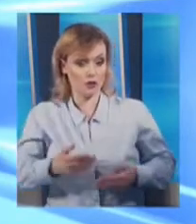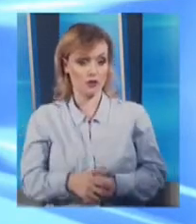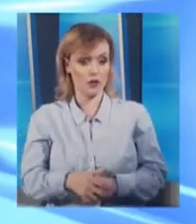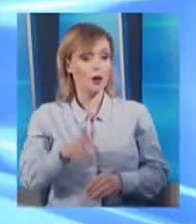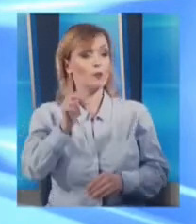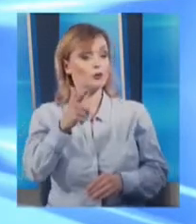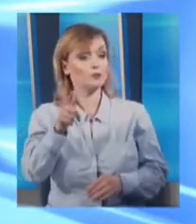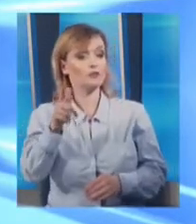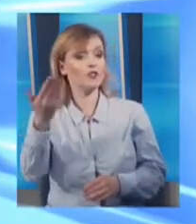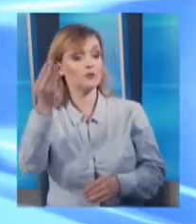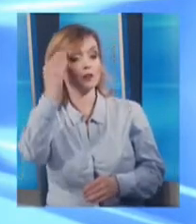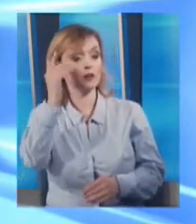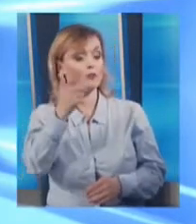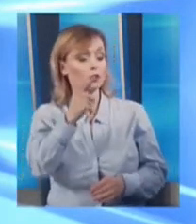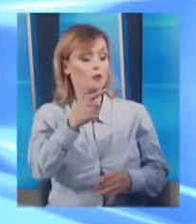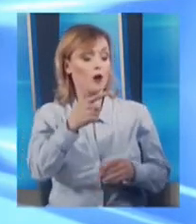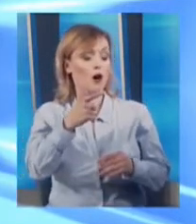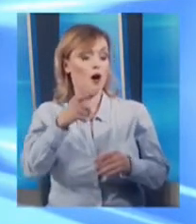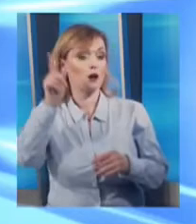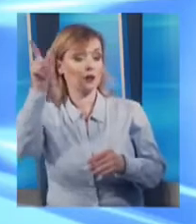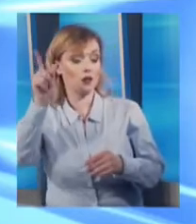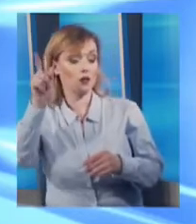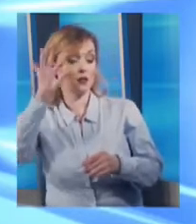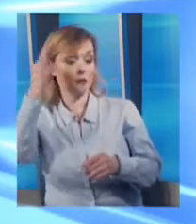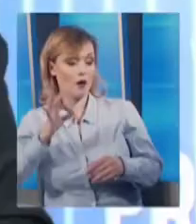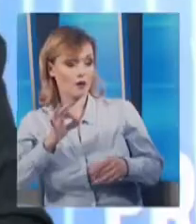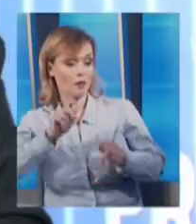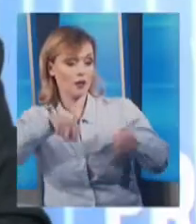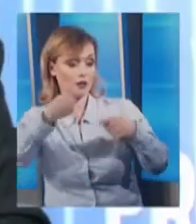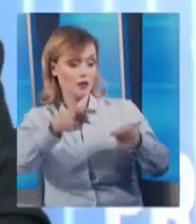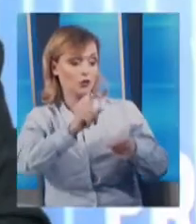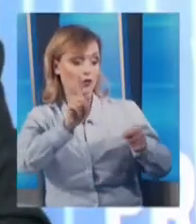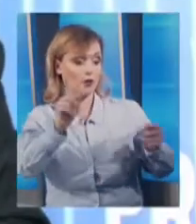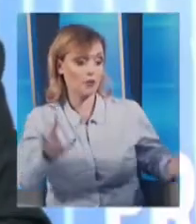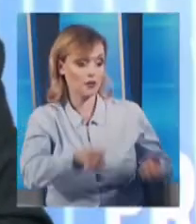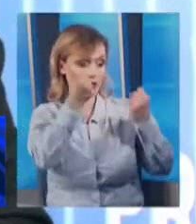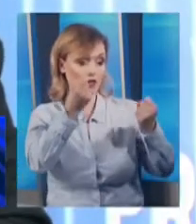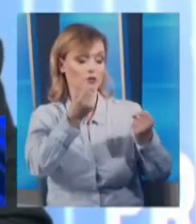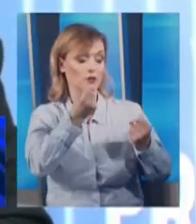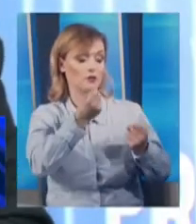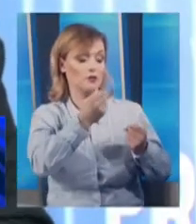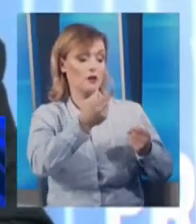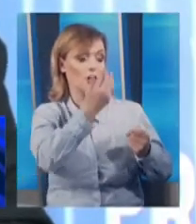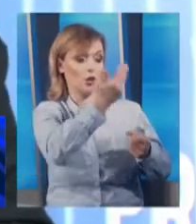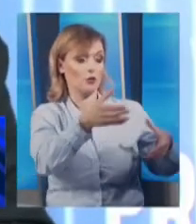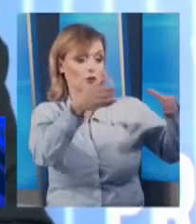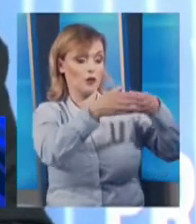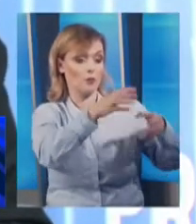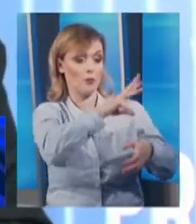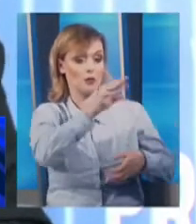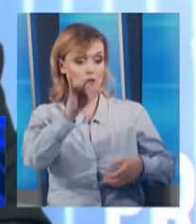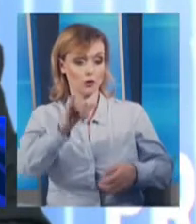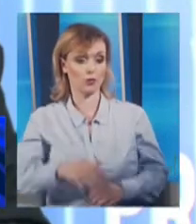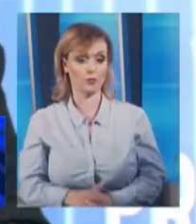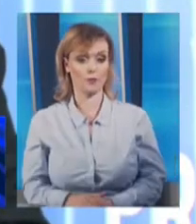fost acest sprijin pentru Maia Sandu și nu pentru dumneavoastră? Iată că alți parteneri de-ai noștri, Partidul Național Liberal din România